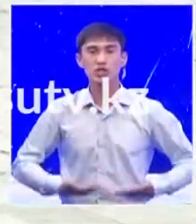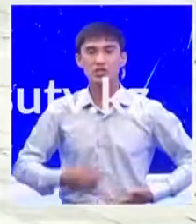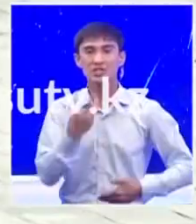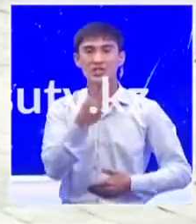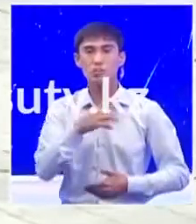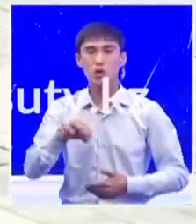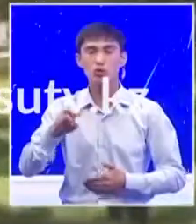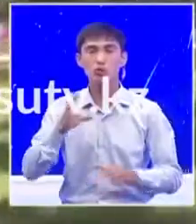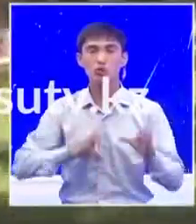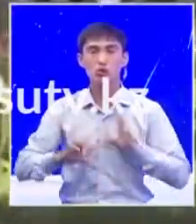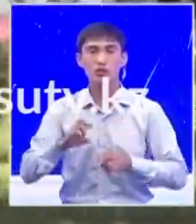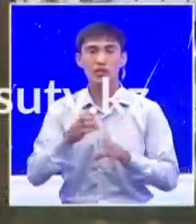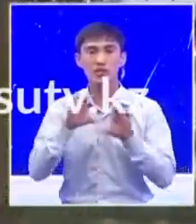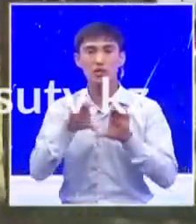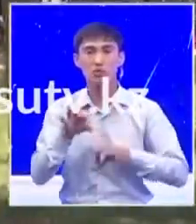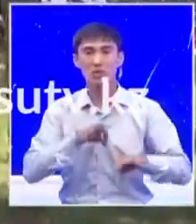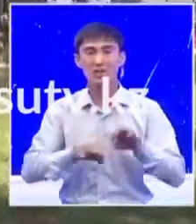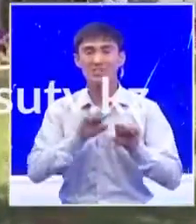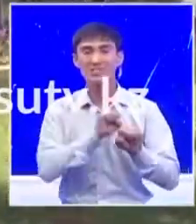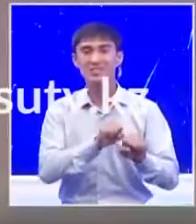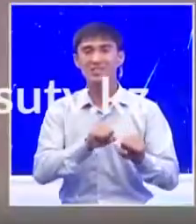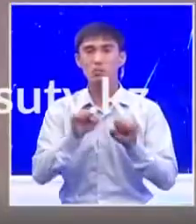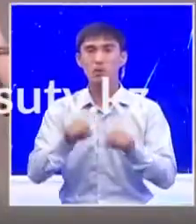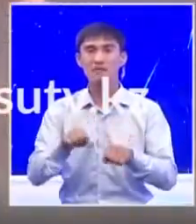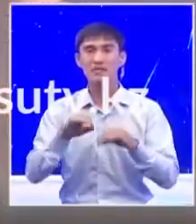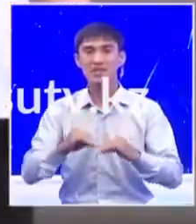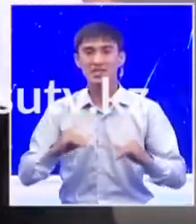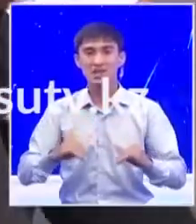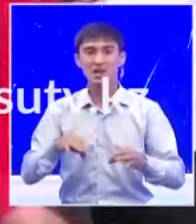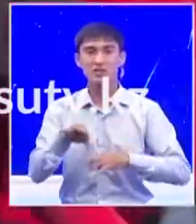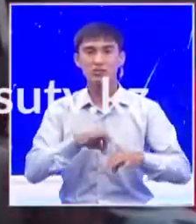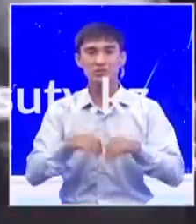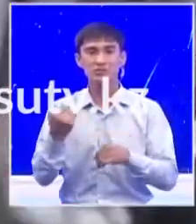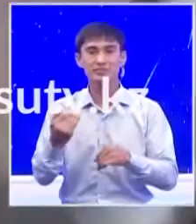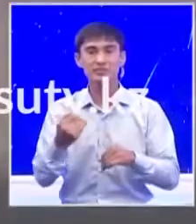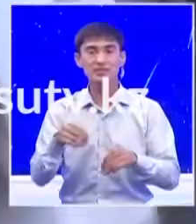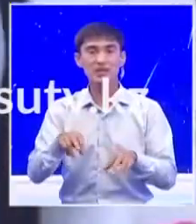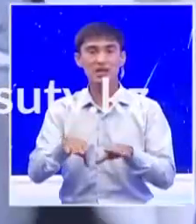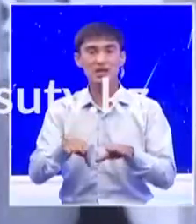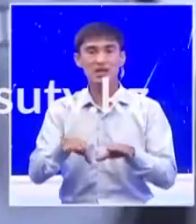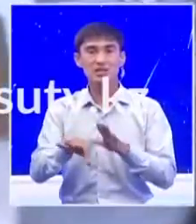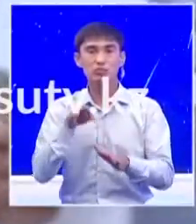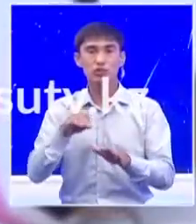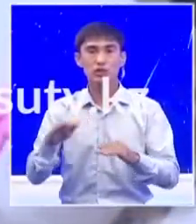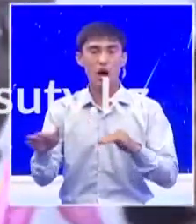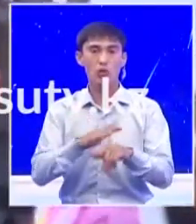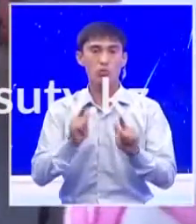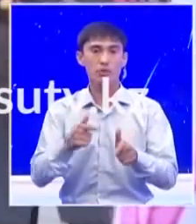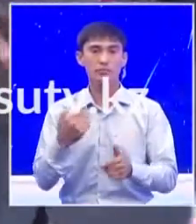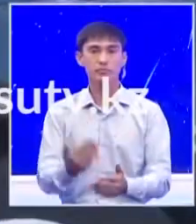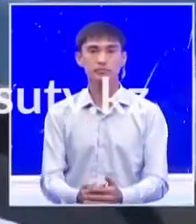3 миллионов студентов. А законопроект о защите прав детей, разработанный по инициативе депутатов, одобрен в первом чтении.